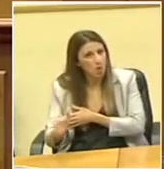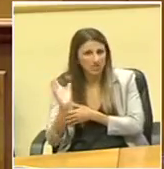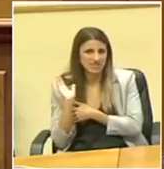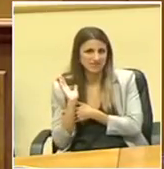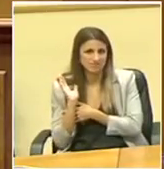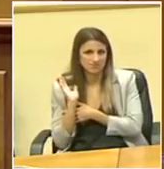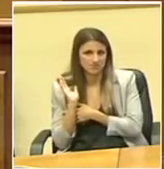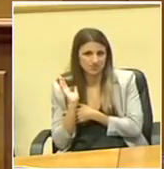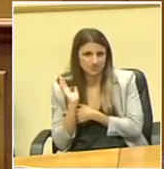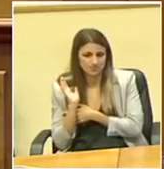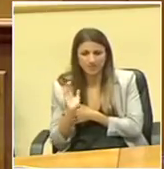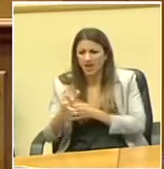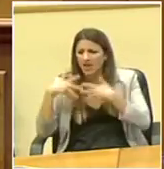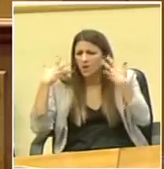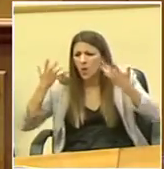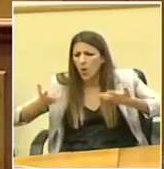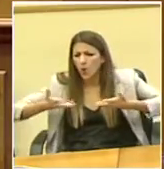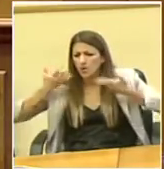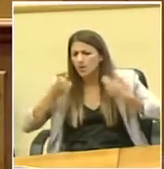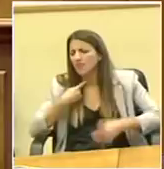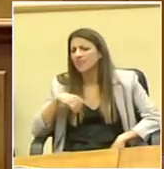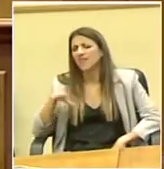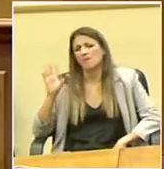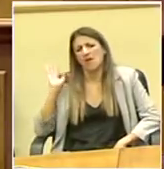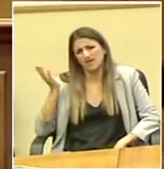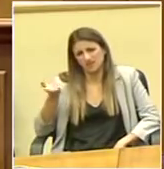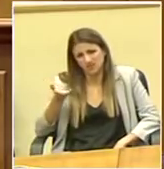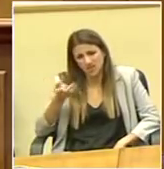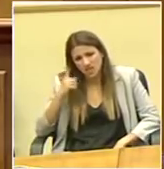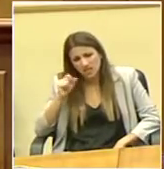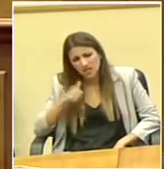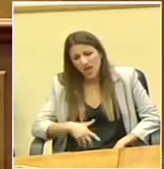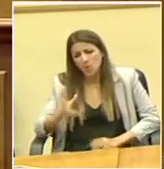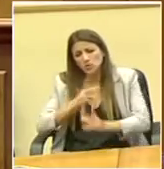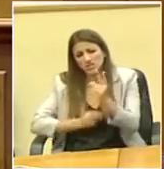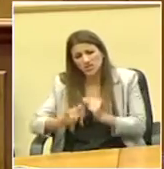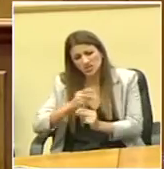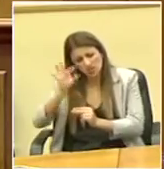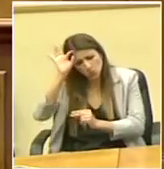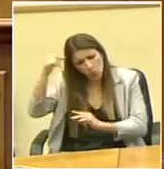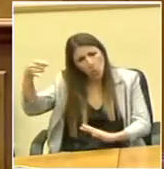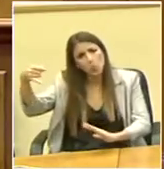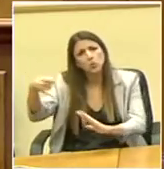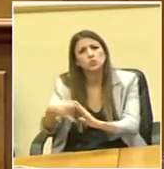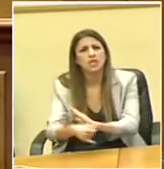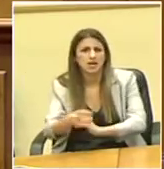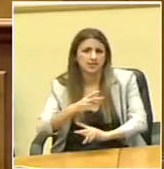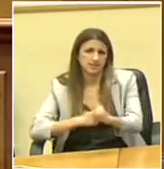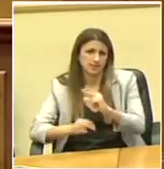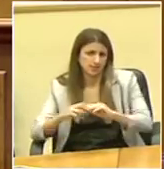της παραθοντολογίας. Το ξέρετε αυτό και έχω προσπαθήσει σε κάθε συζήτηση να πάω μπροστά. Αλλά όταν ακούω